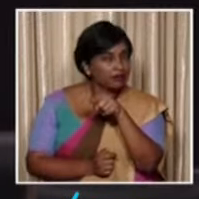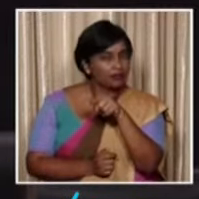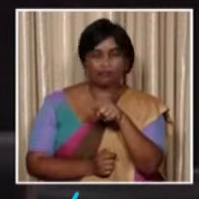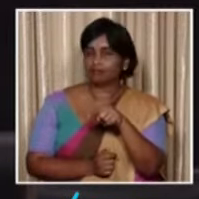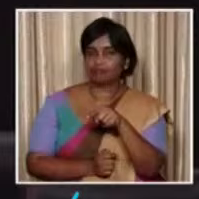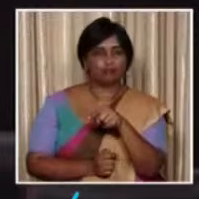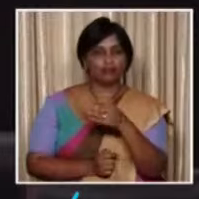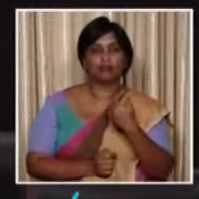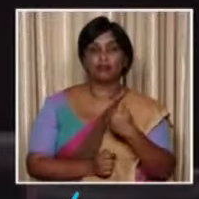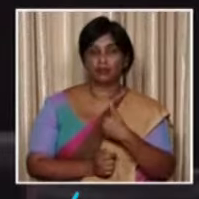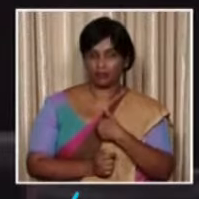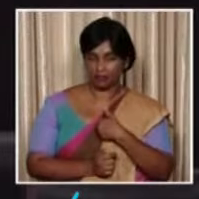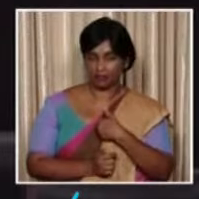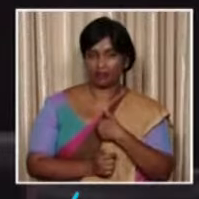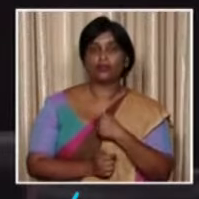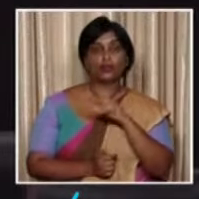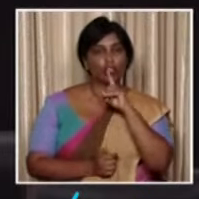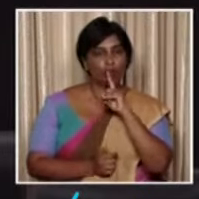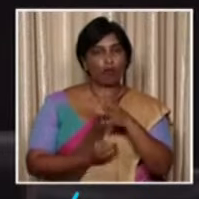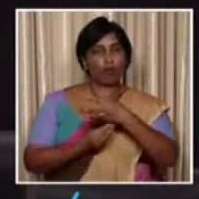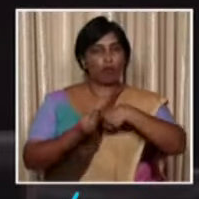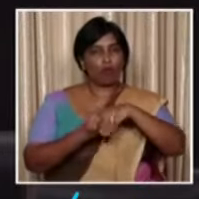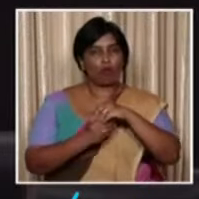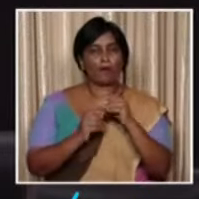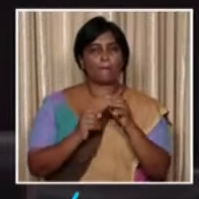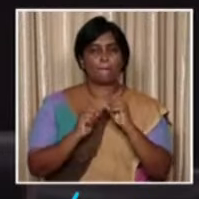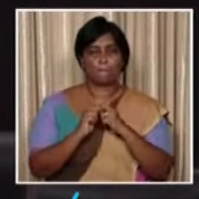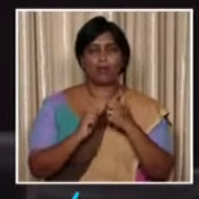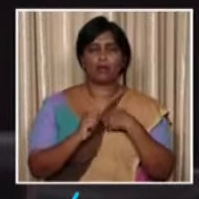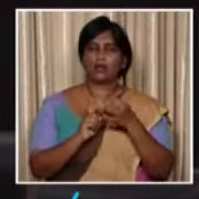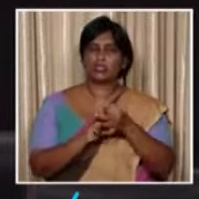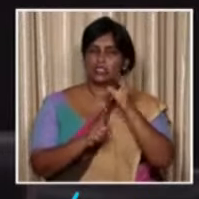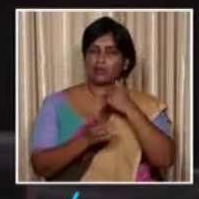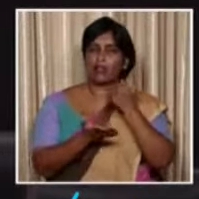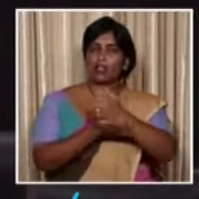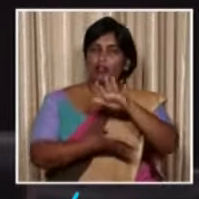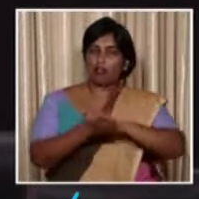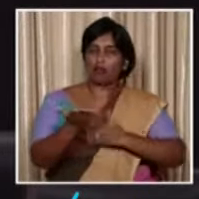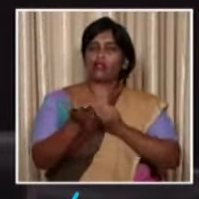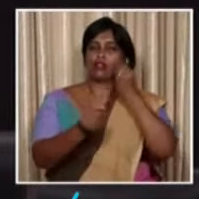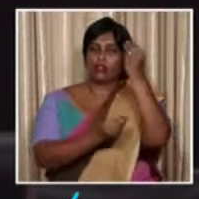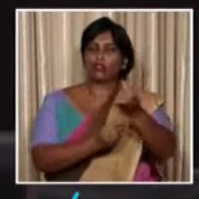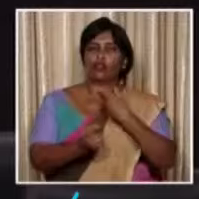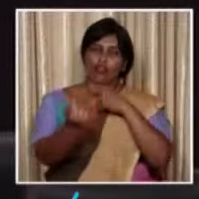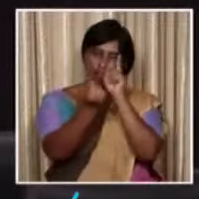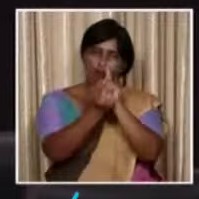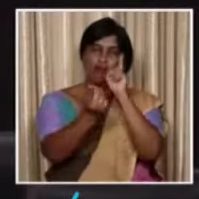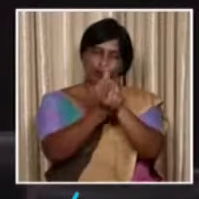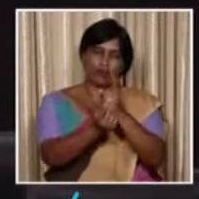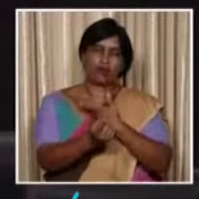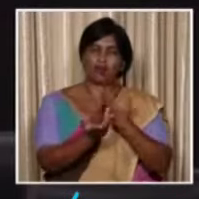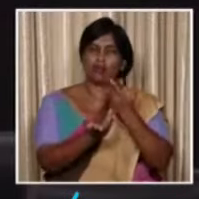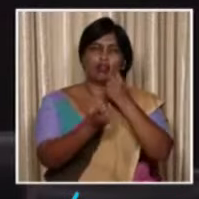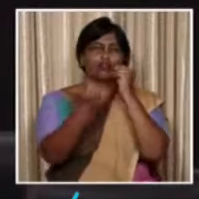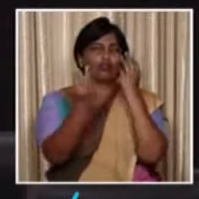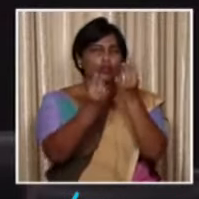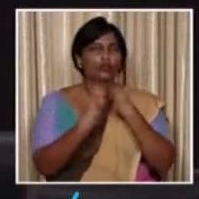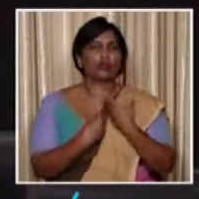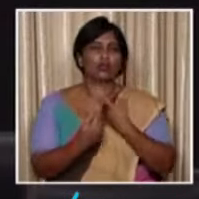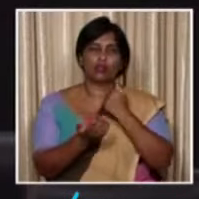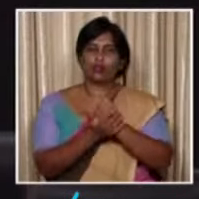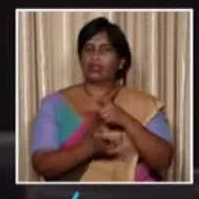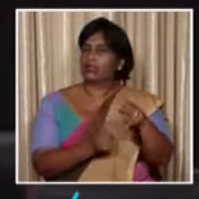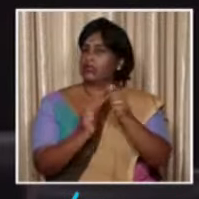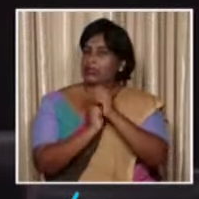ඊට පස්සේ මම කිව්වා පොහොර ප්‍රශ්නේදී ජනාධිපතිතුමාට ලිපි 3ක් යවුවා එතුමාගෙන් හම්බෙන්න මට වෙලාවක් නොදිච්ච තැන මං කිව්වා සර්